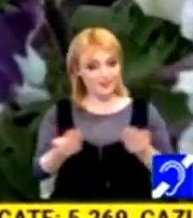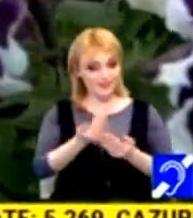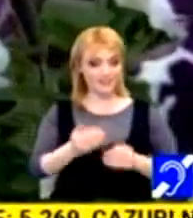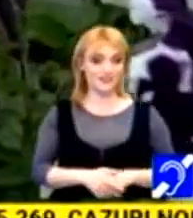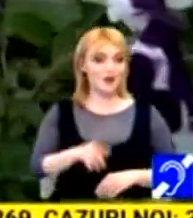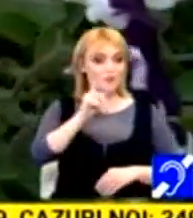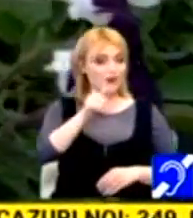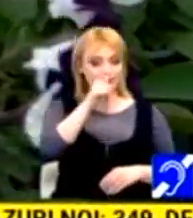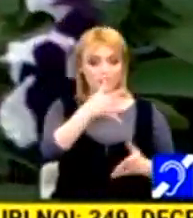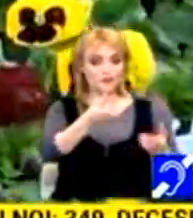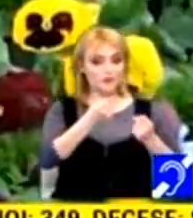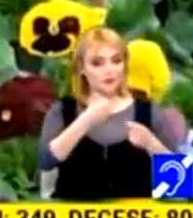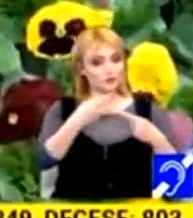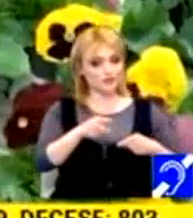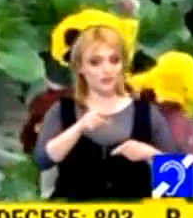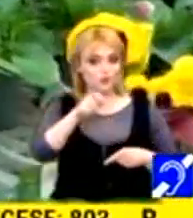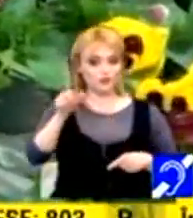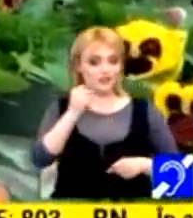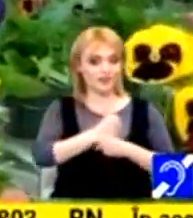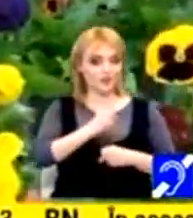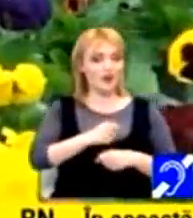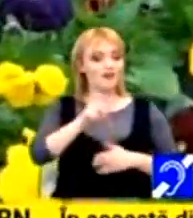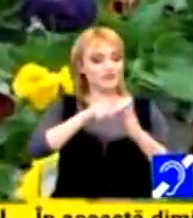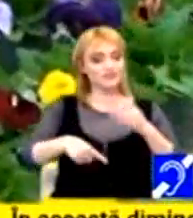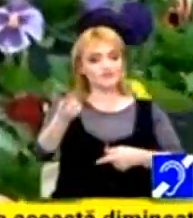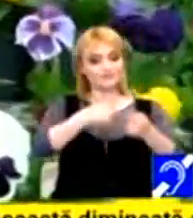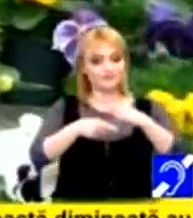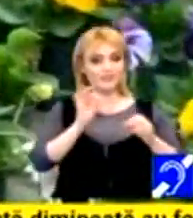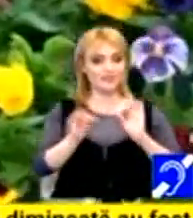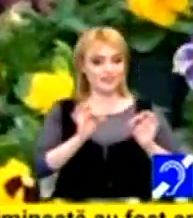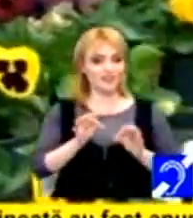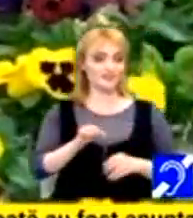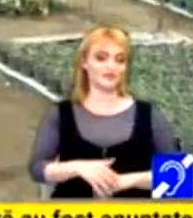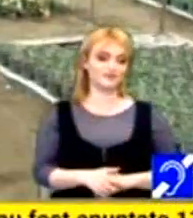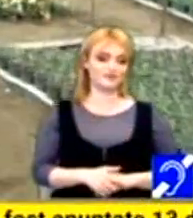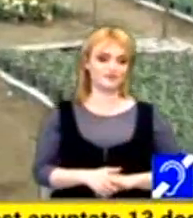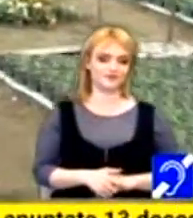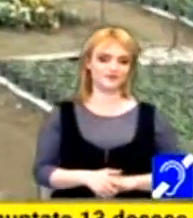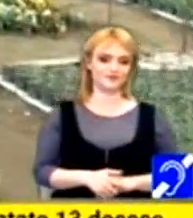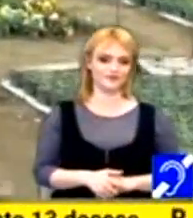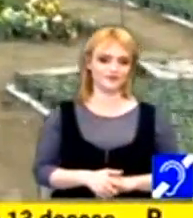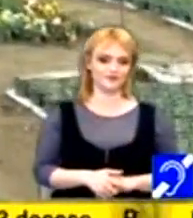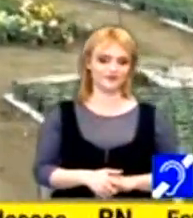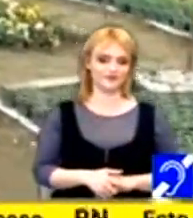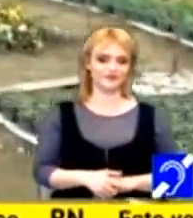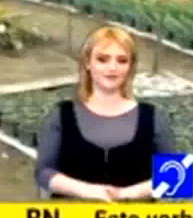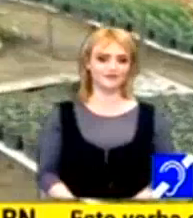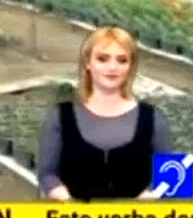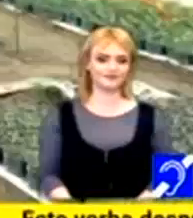facă angajări. Ei speră ca lucrurile să revină la normal, iar munca lor să bucure și în continuare ochiul clienților.